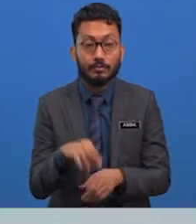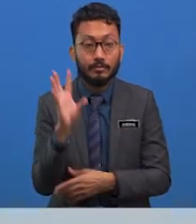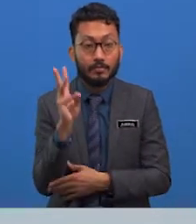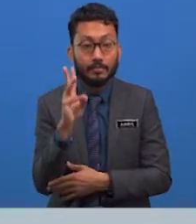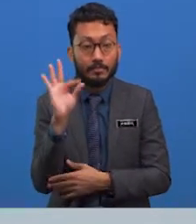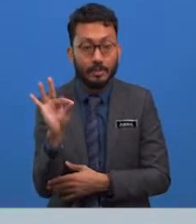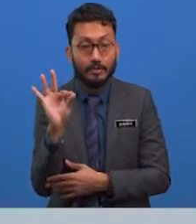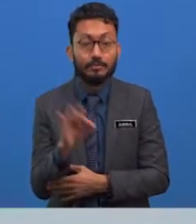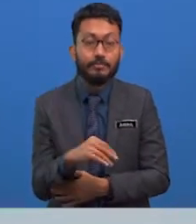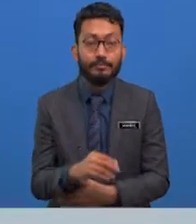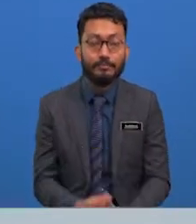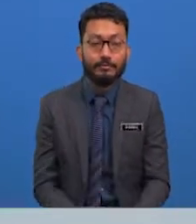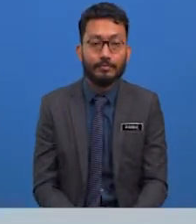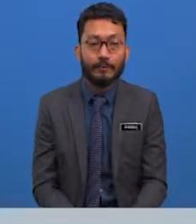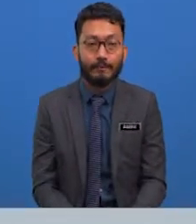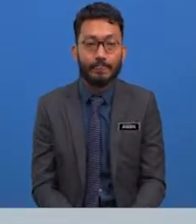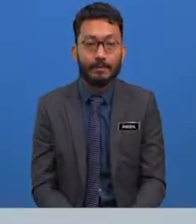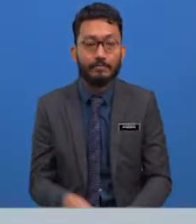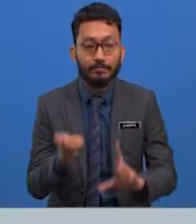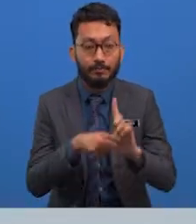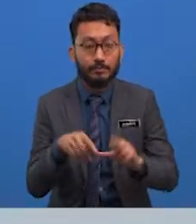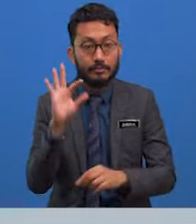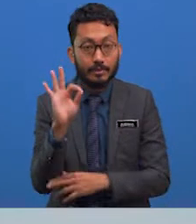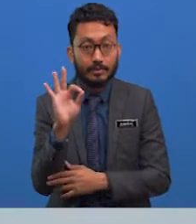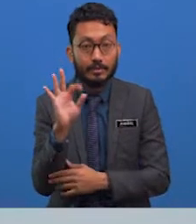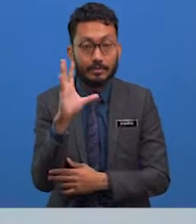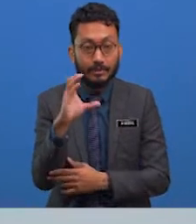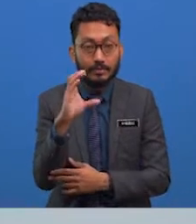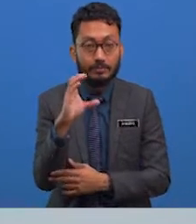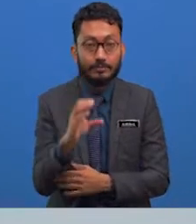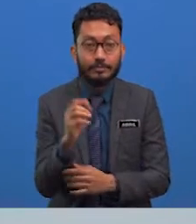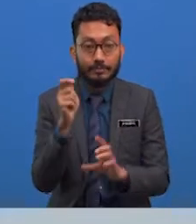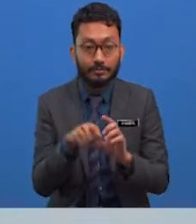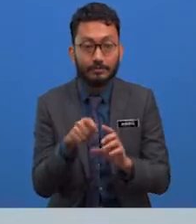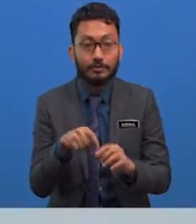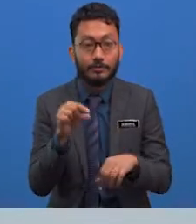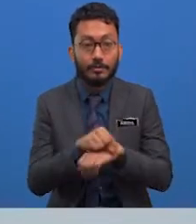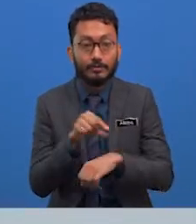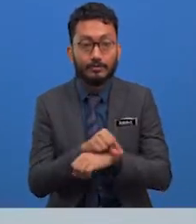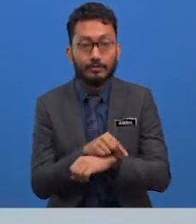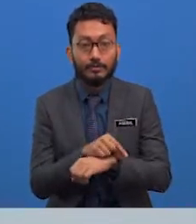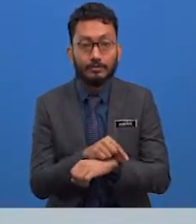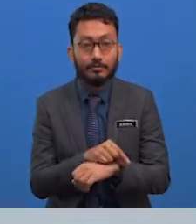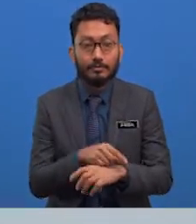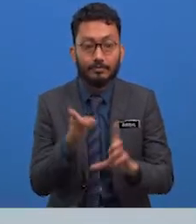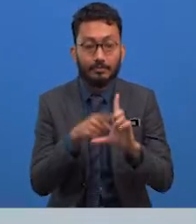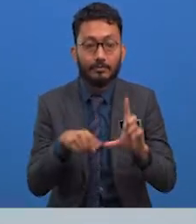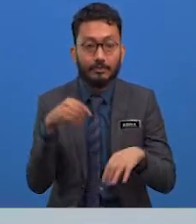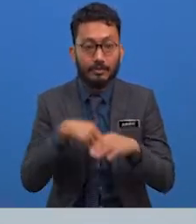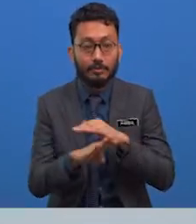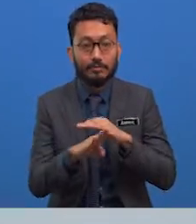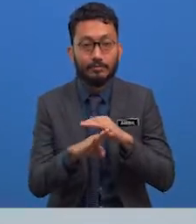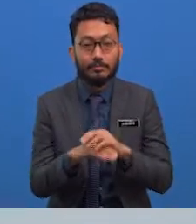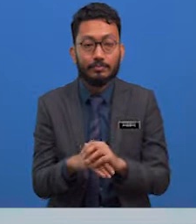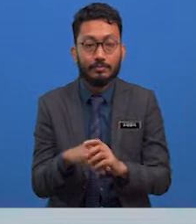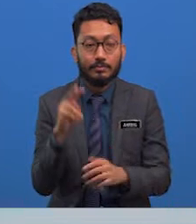dengan 69 darjah. Sudut C pula boleh ditentukan menggunakan ciri sudut